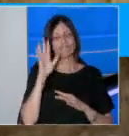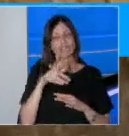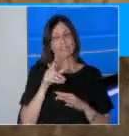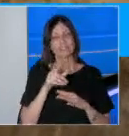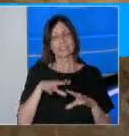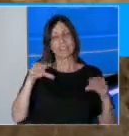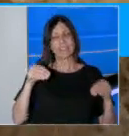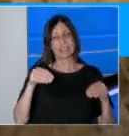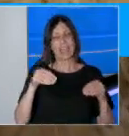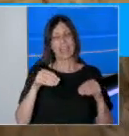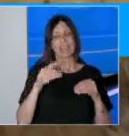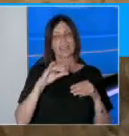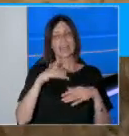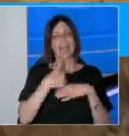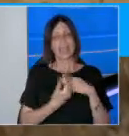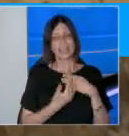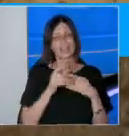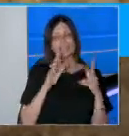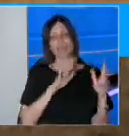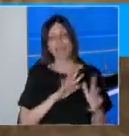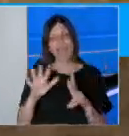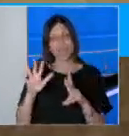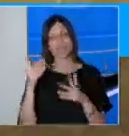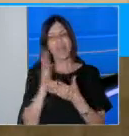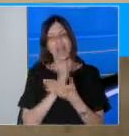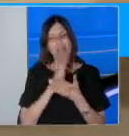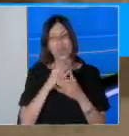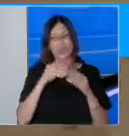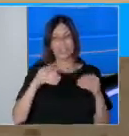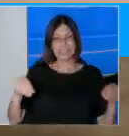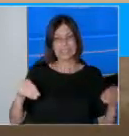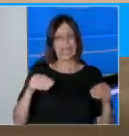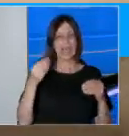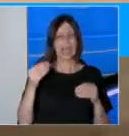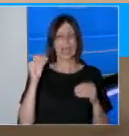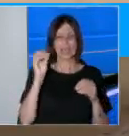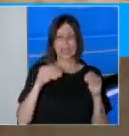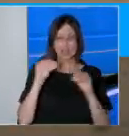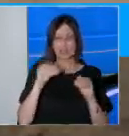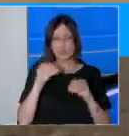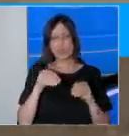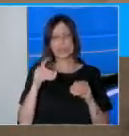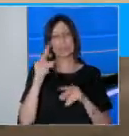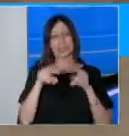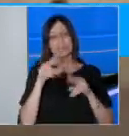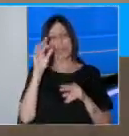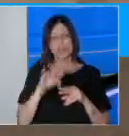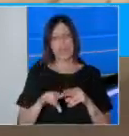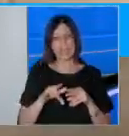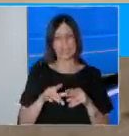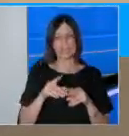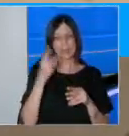חיטה, זה סדר גודל של 8 חודשים, מאז ההכנות של הזריעה, הזריעה, דישונים, טיפול נגד מחלים ומחלות